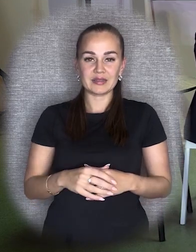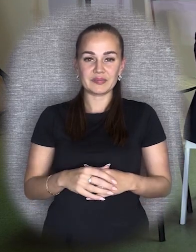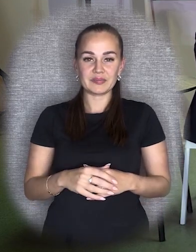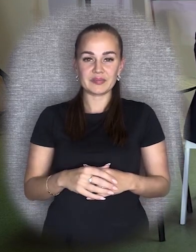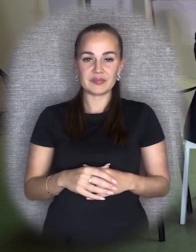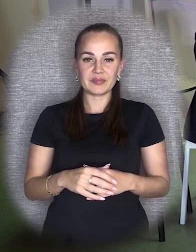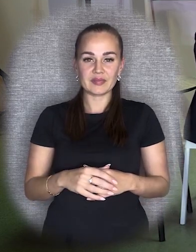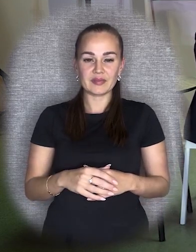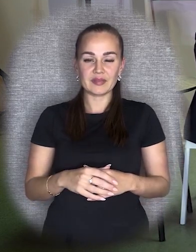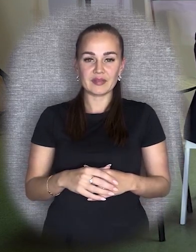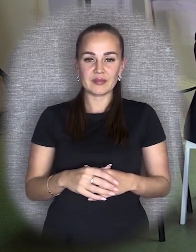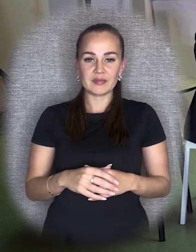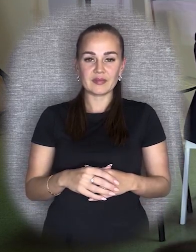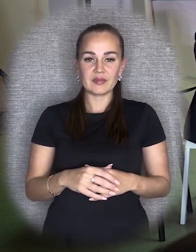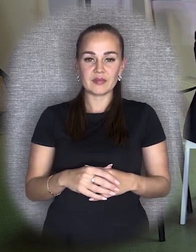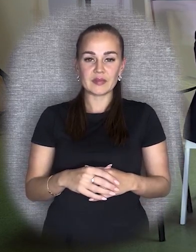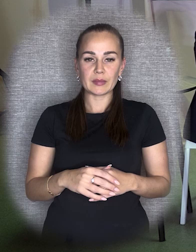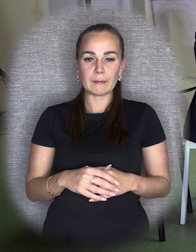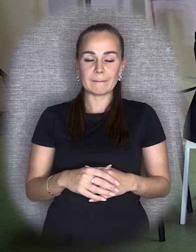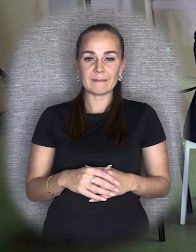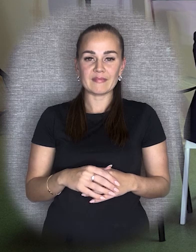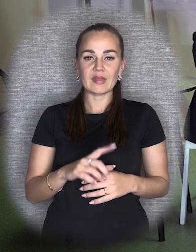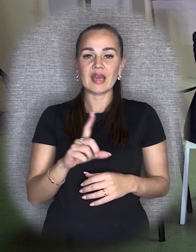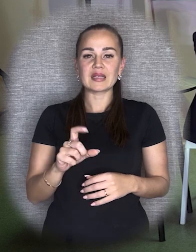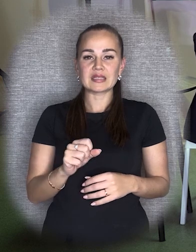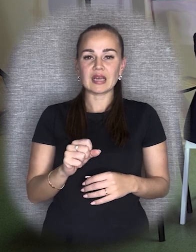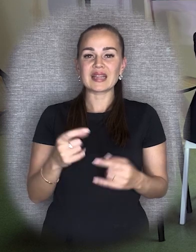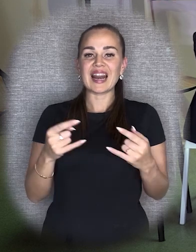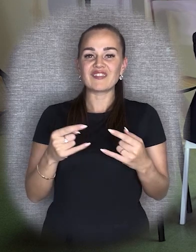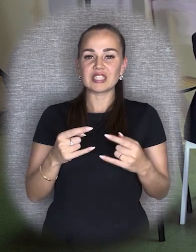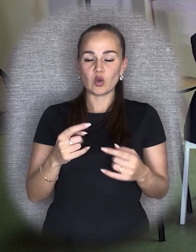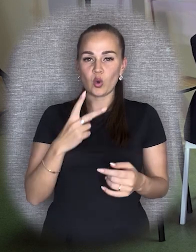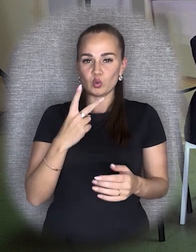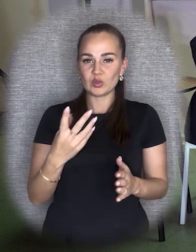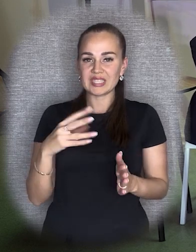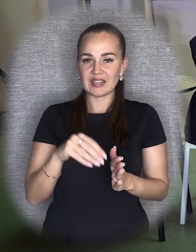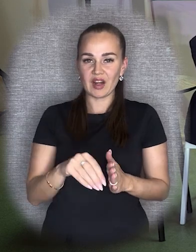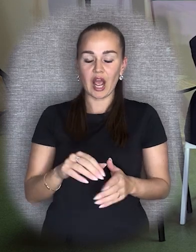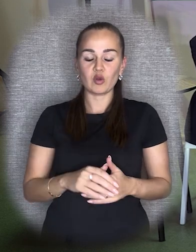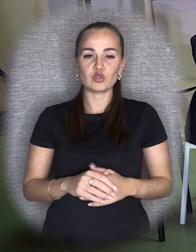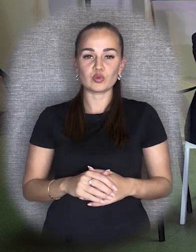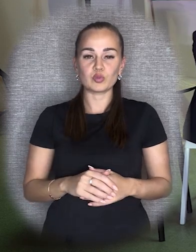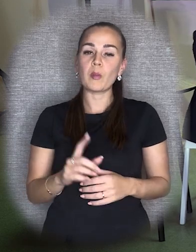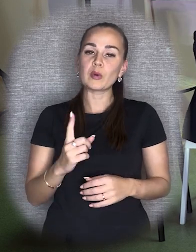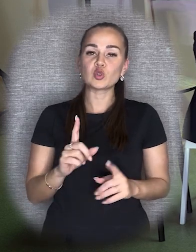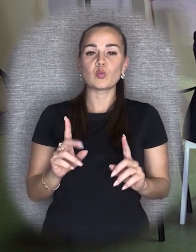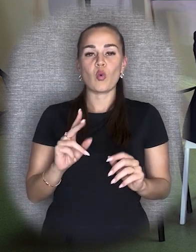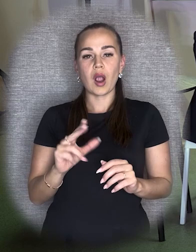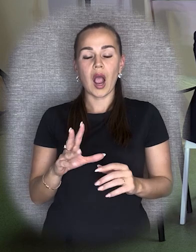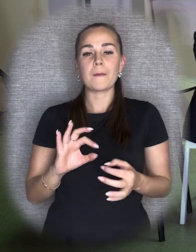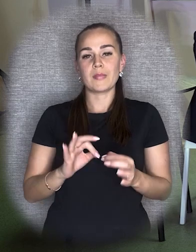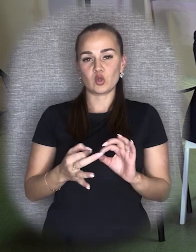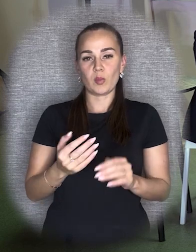за его телевизионную составляющую. Почему и как, мы обратимся обязательно с этими вопросами ко всем